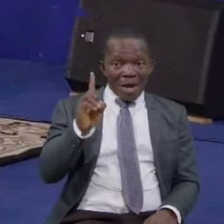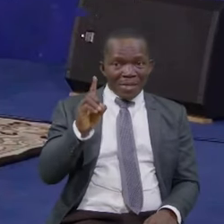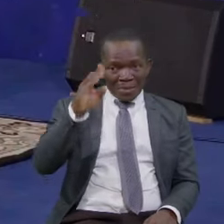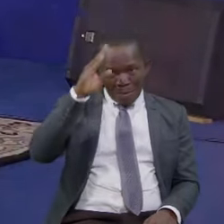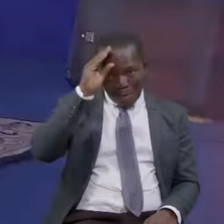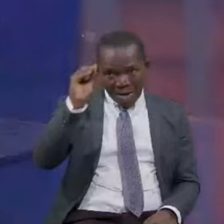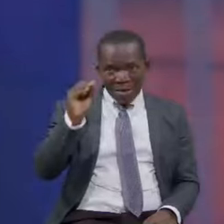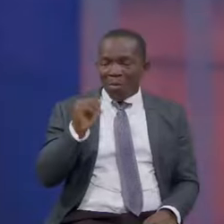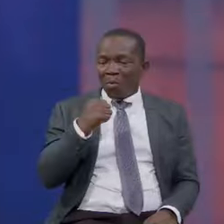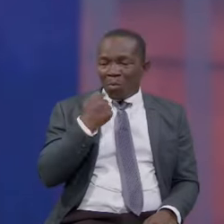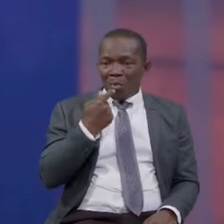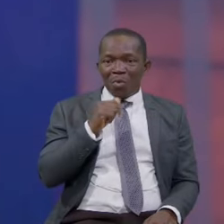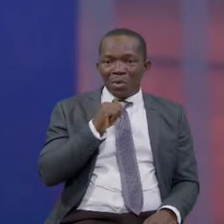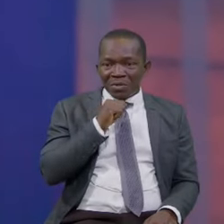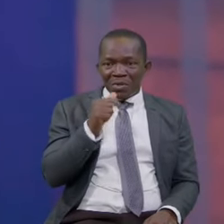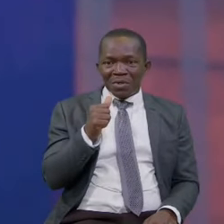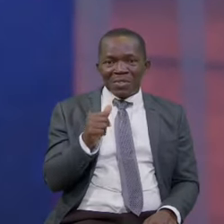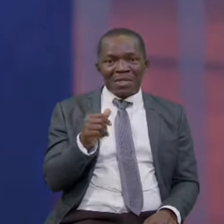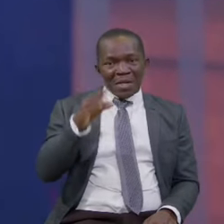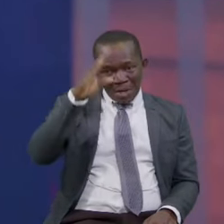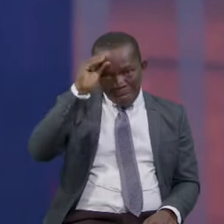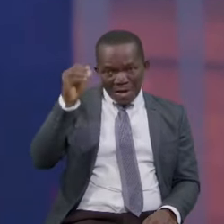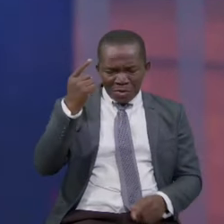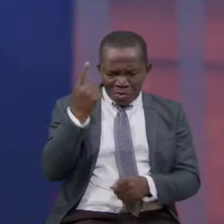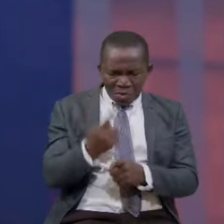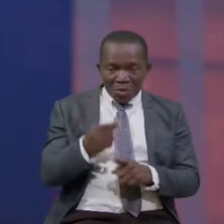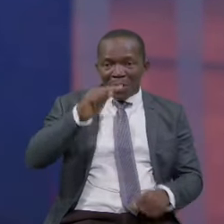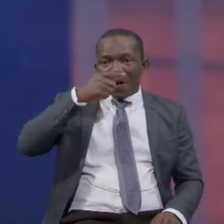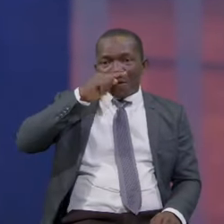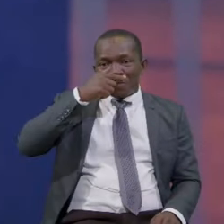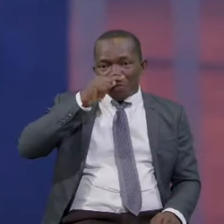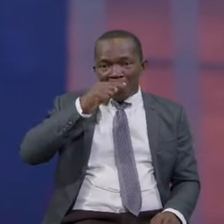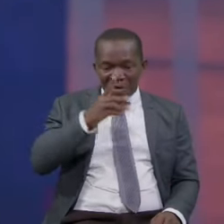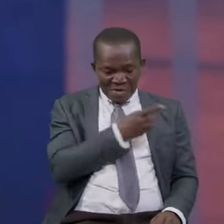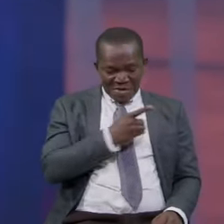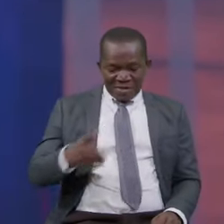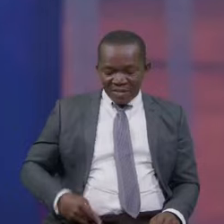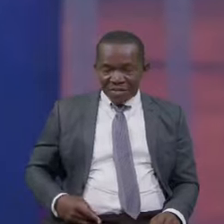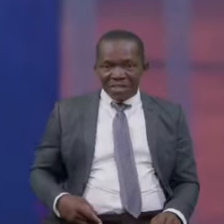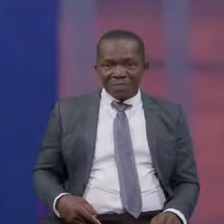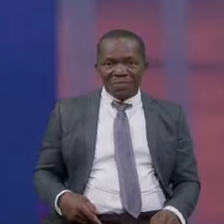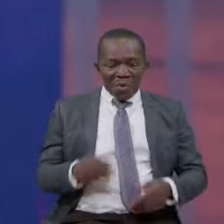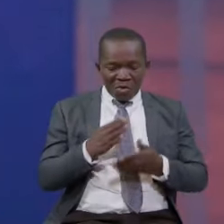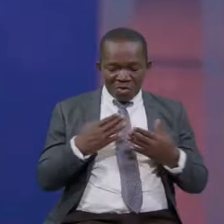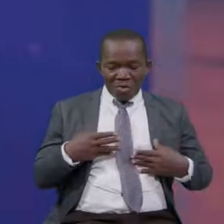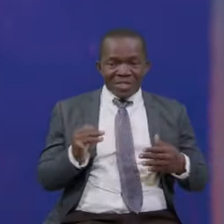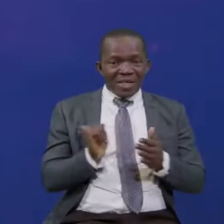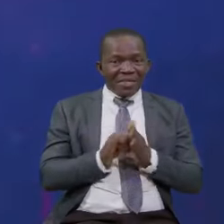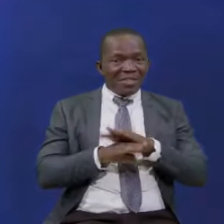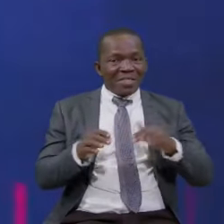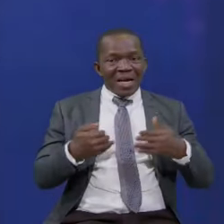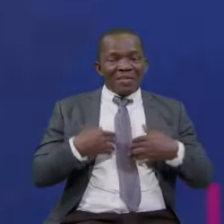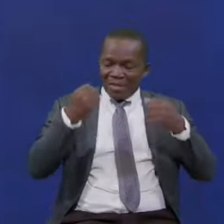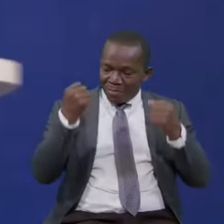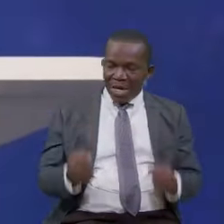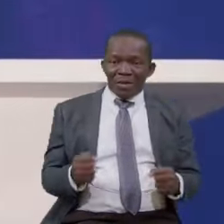plein un garçon nous te donnerons quelqu'un qui n'a même pas encore la force pour porter despai nous te donnerons